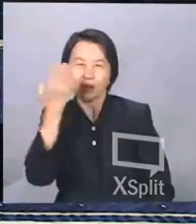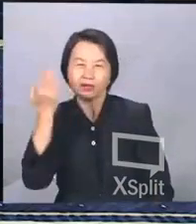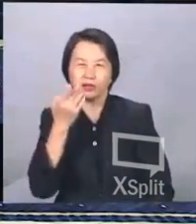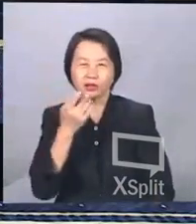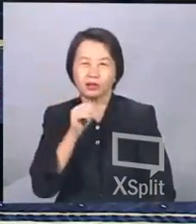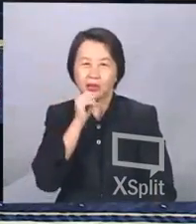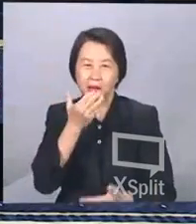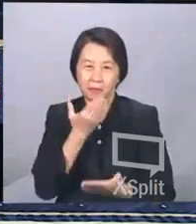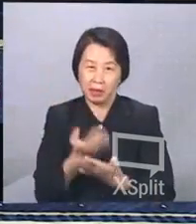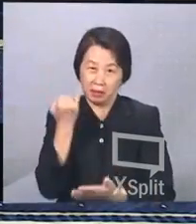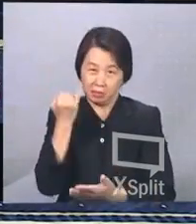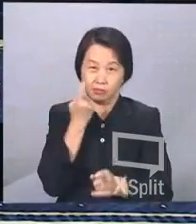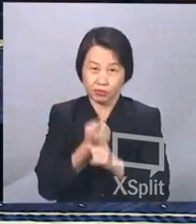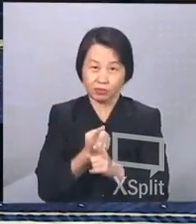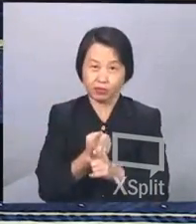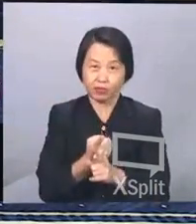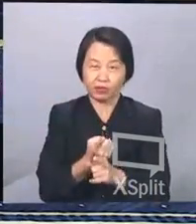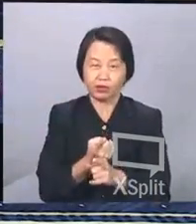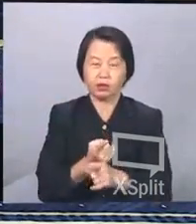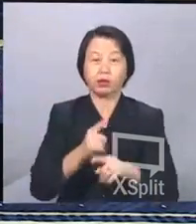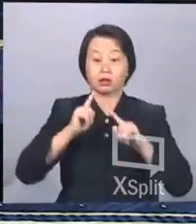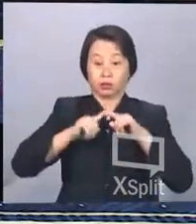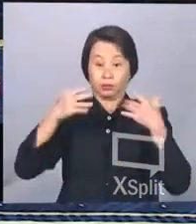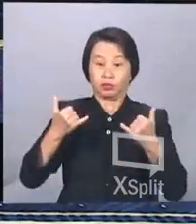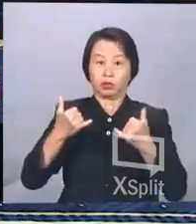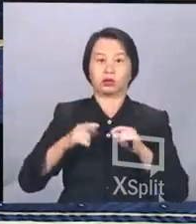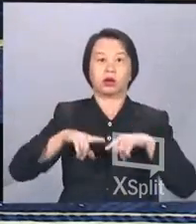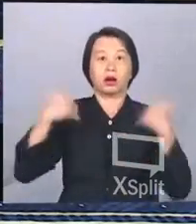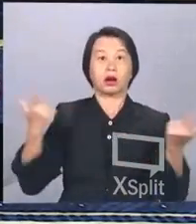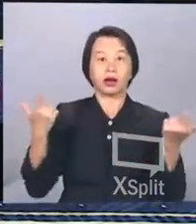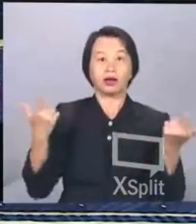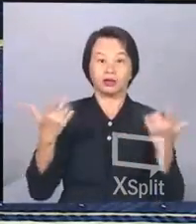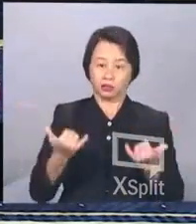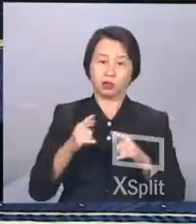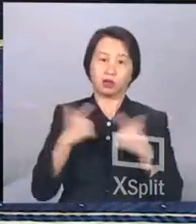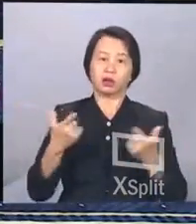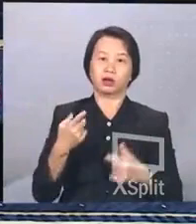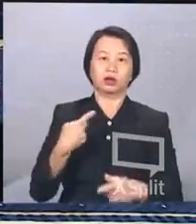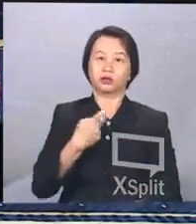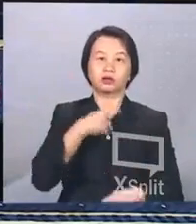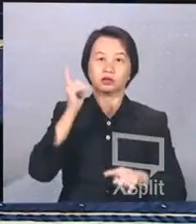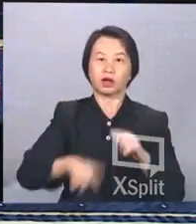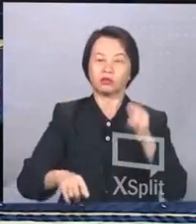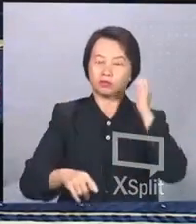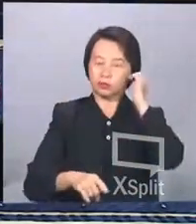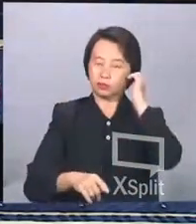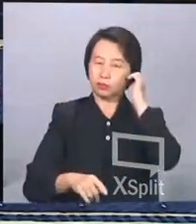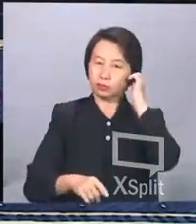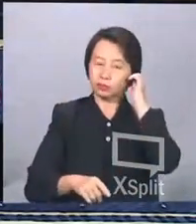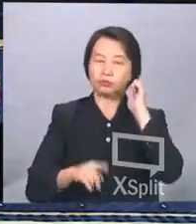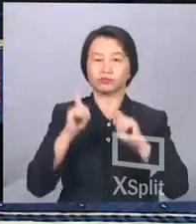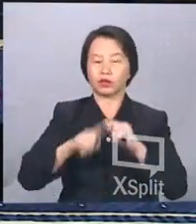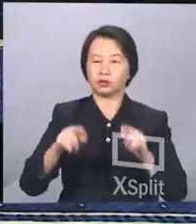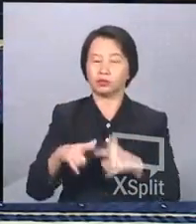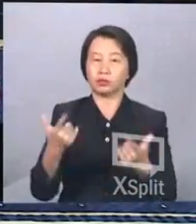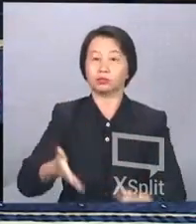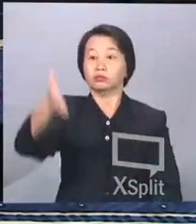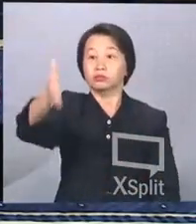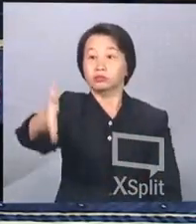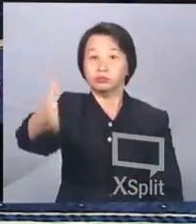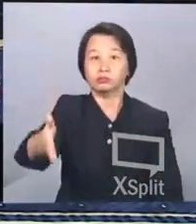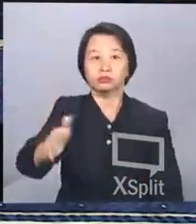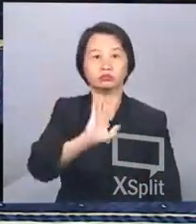beradab tetapi sekarang ini lain kita tak boleh berjabat tangan bila berjumpa untuk